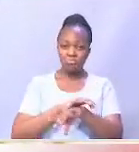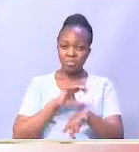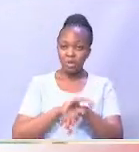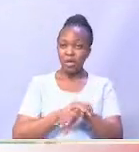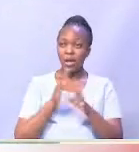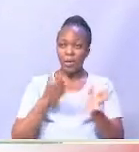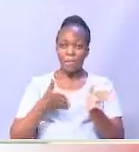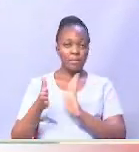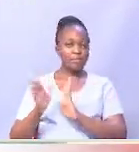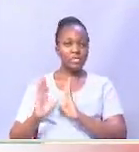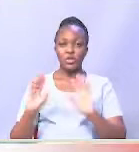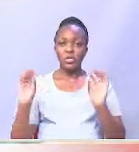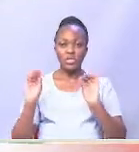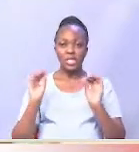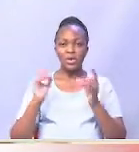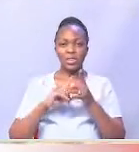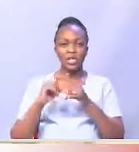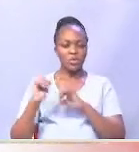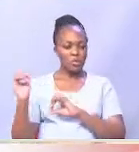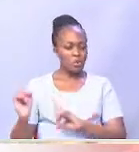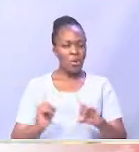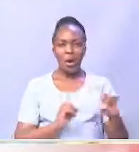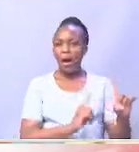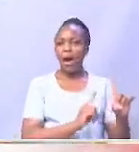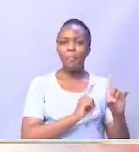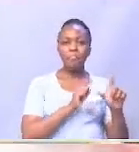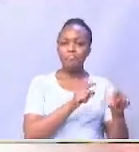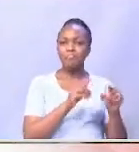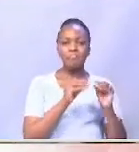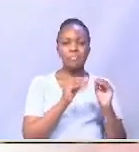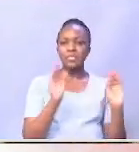wasikuje huko 31.